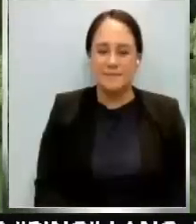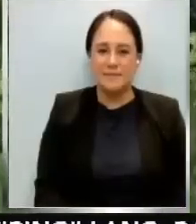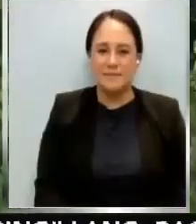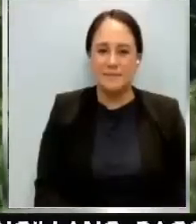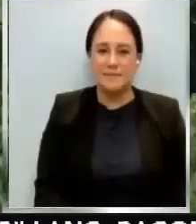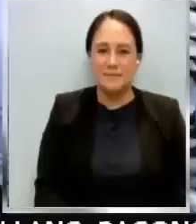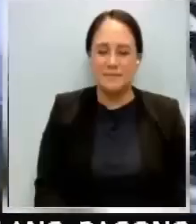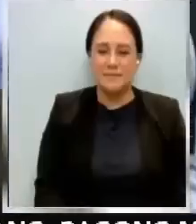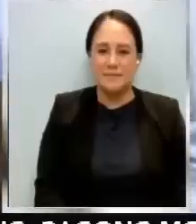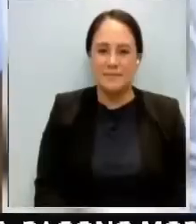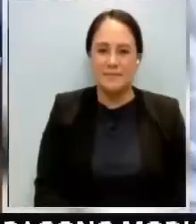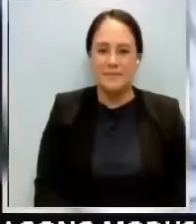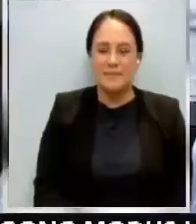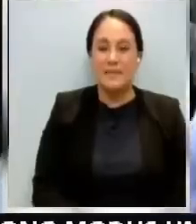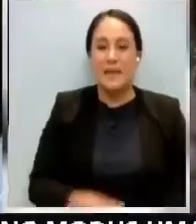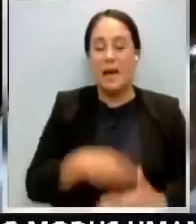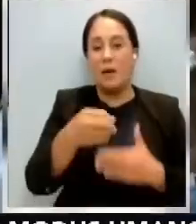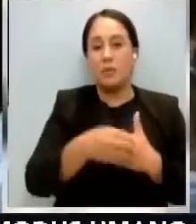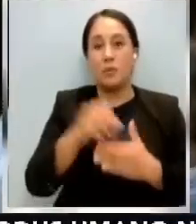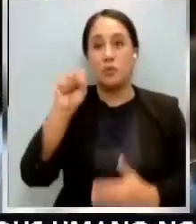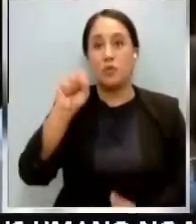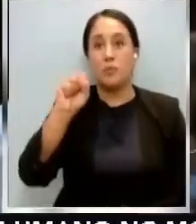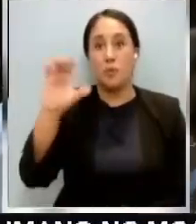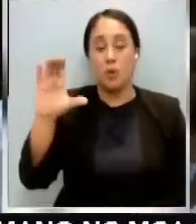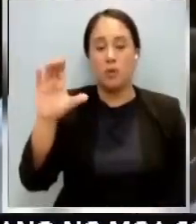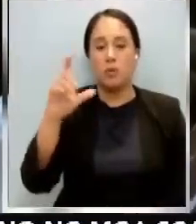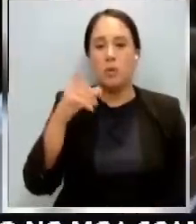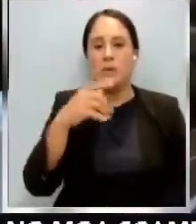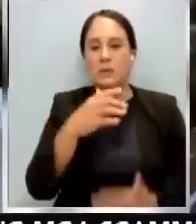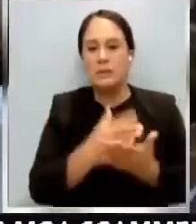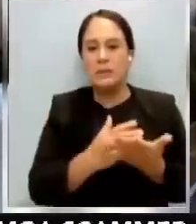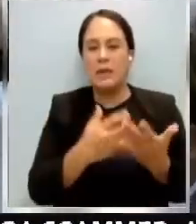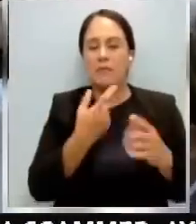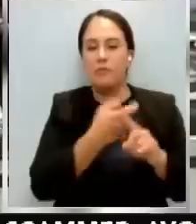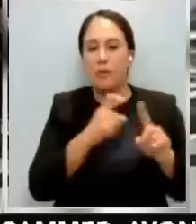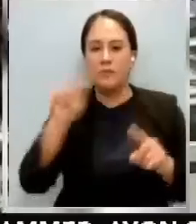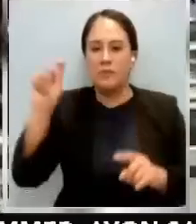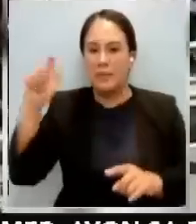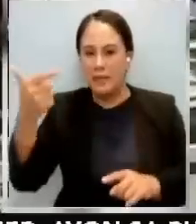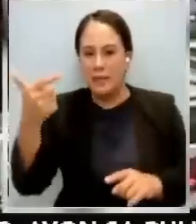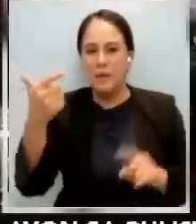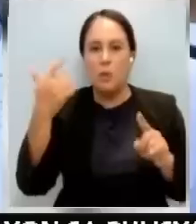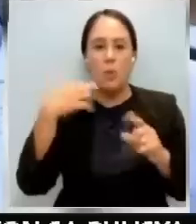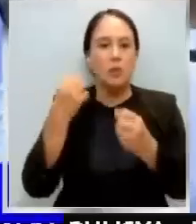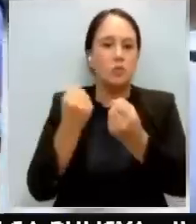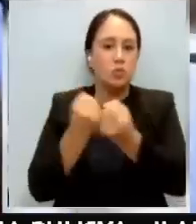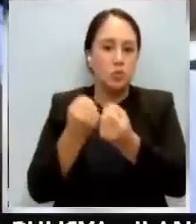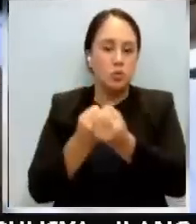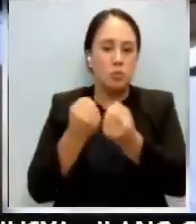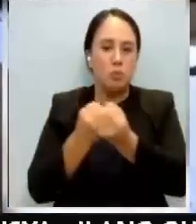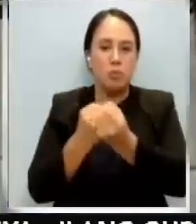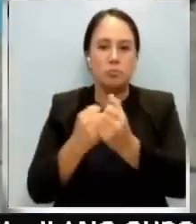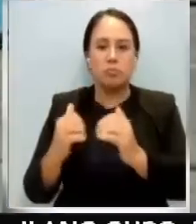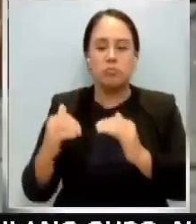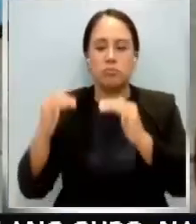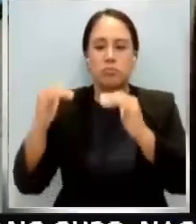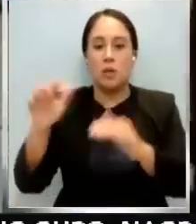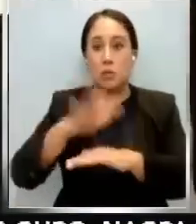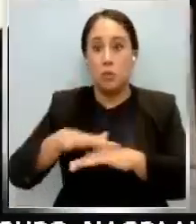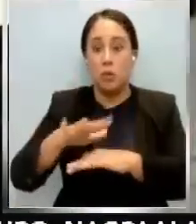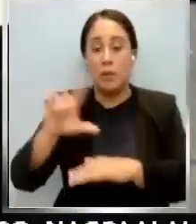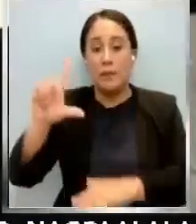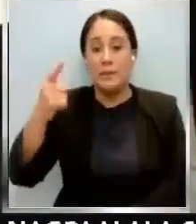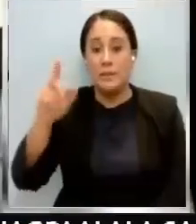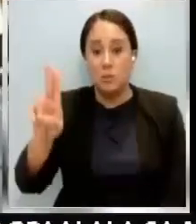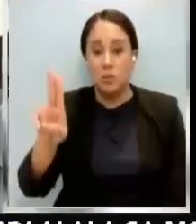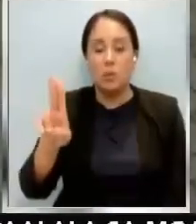Nasa labas ng Korte Suprema kanina, ilang mga tagalunsod ng Taguig bilang pagsuporta sa hakbang ng kanilang lokal na pamahalaan. Naghain kasi